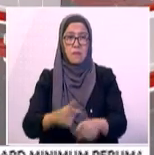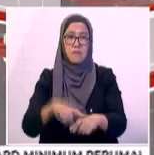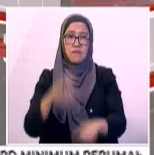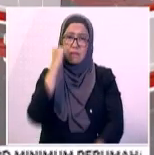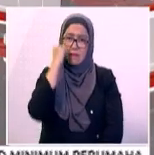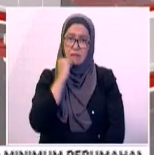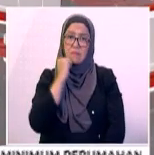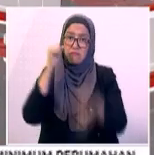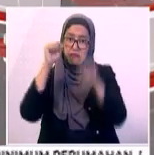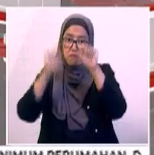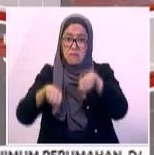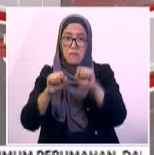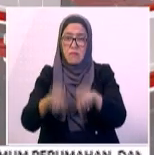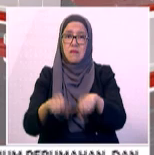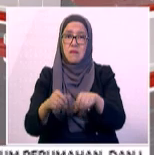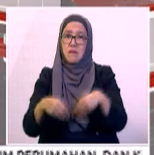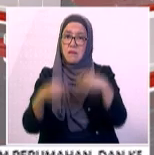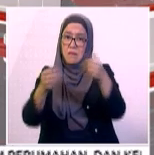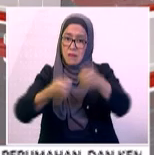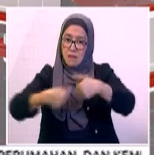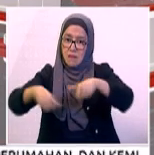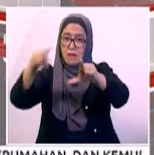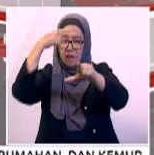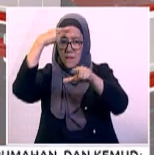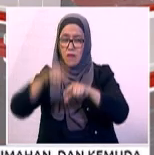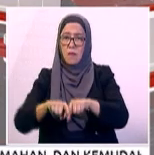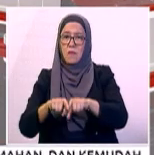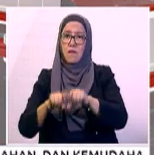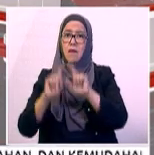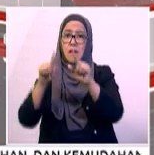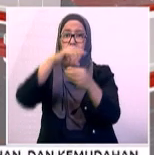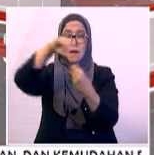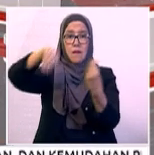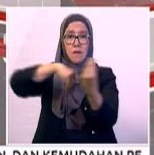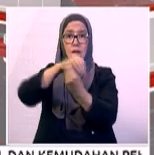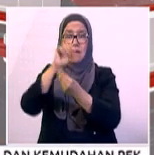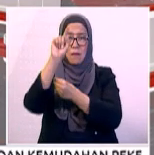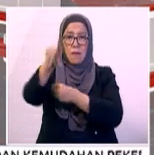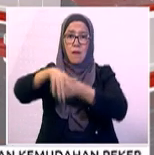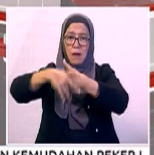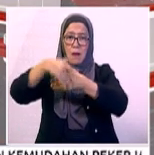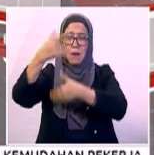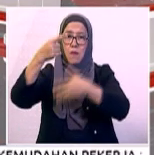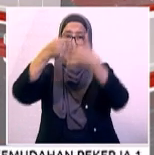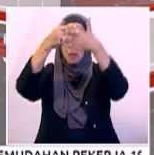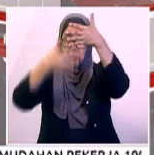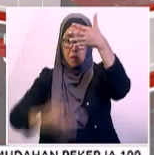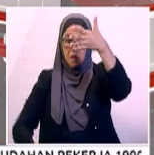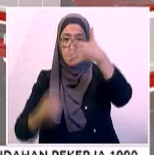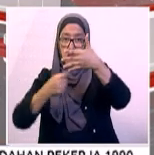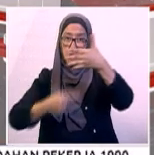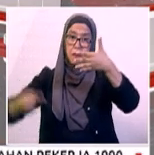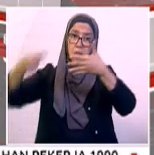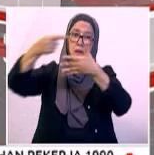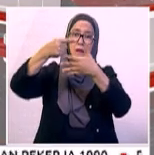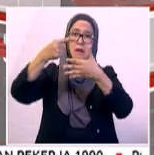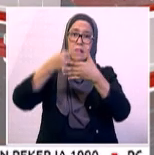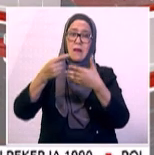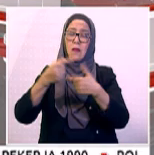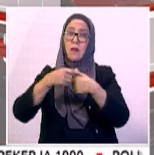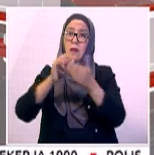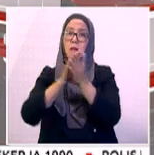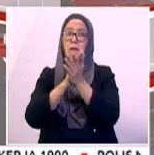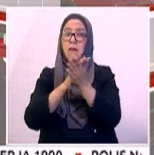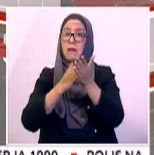giliran menunaikan haji lebih awal daripada jadual asal pada masa depan meski perkara itu belum diletakkan sebagai dasar tabung haji